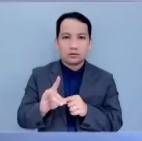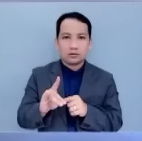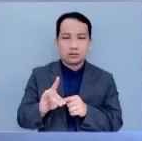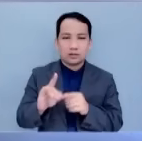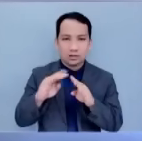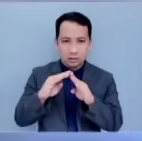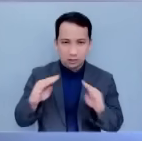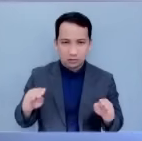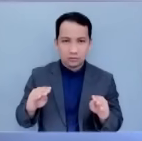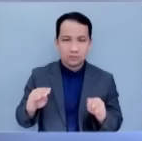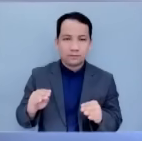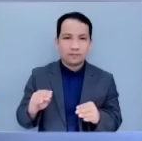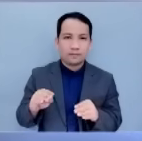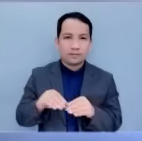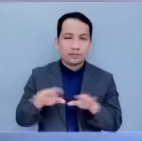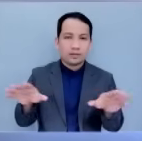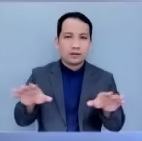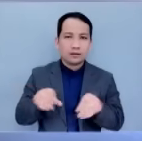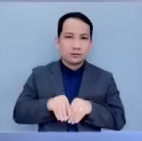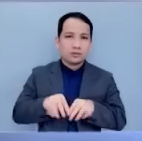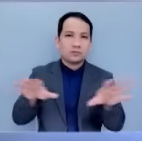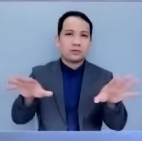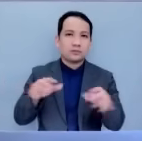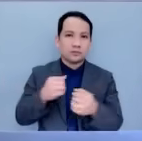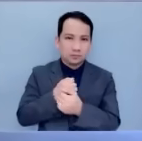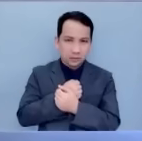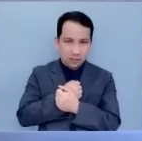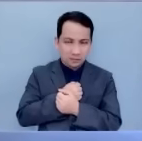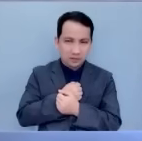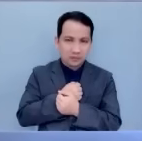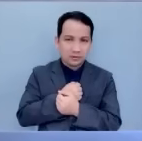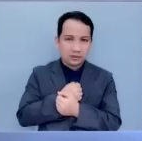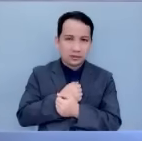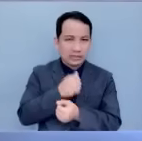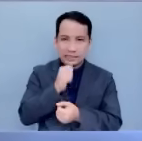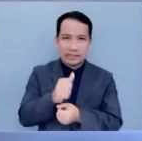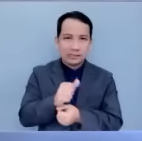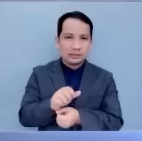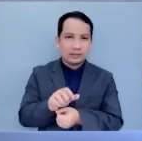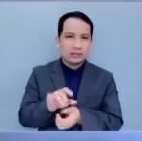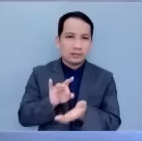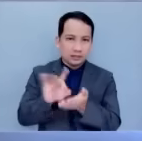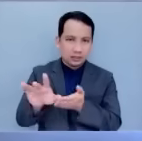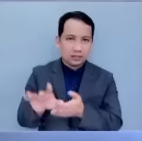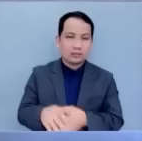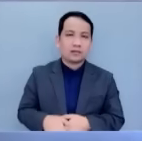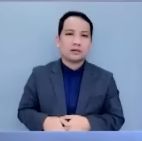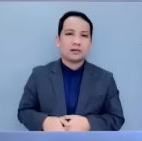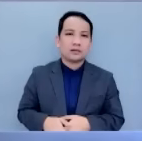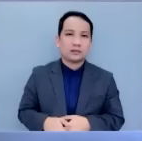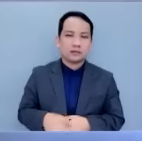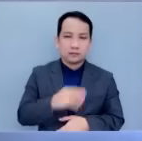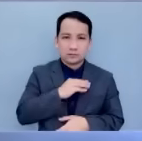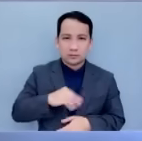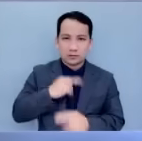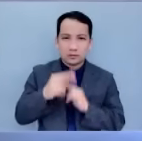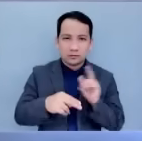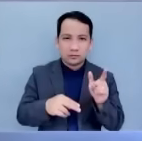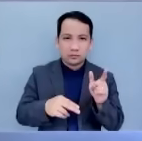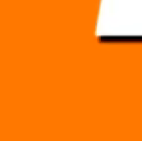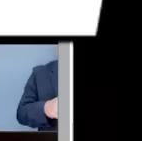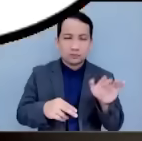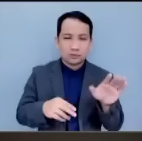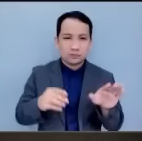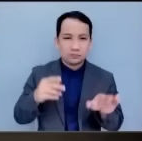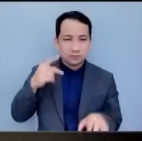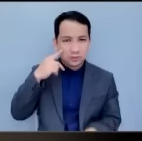Ito pa, spread love and not hate ang panawagan ni Miss Universe 2015 Pia Wurtzbach.